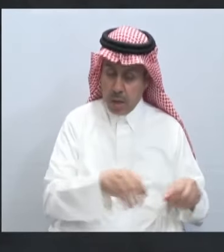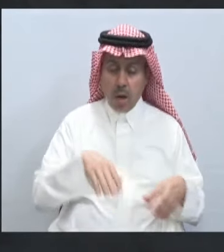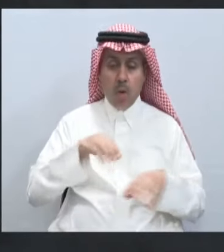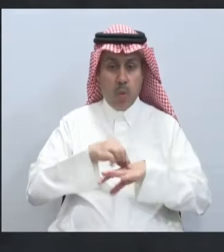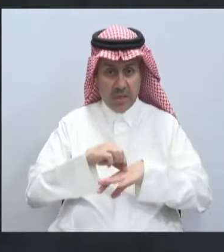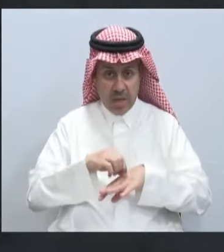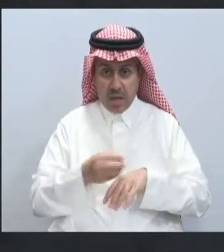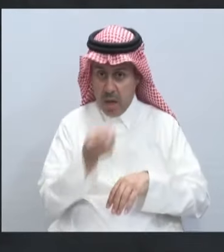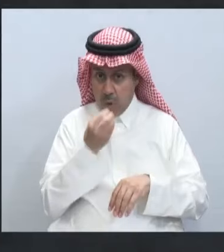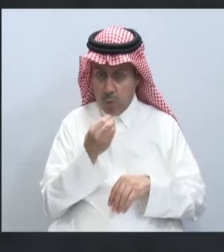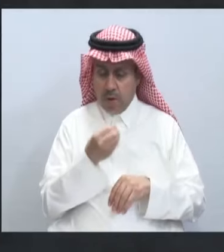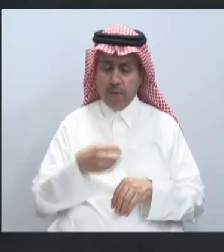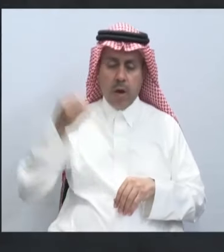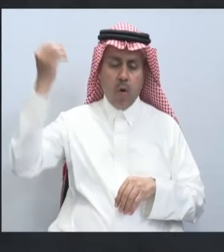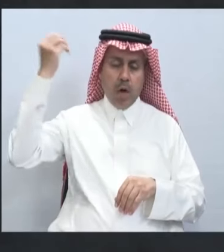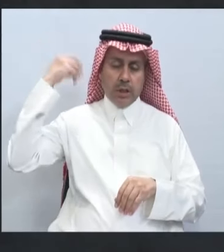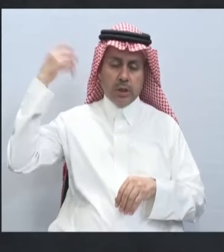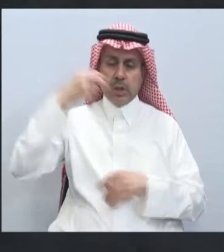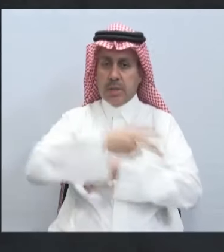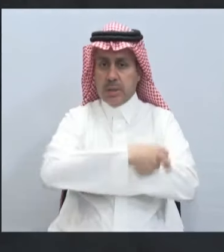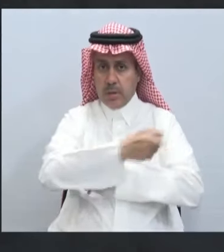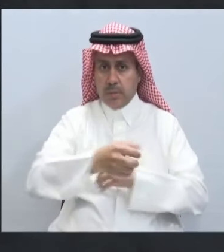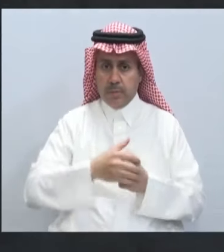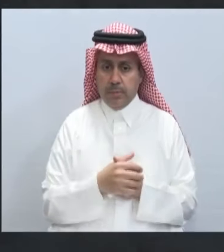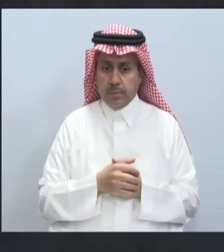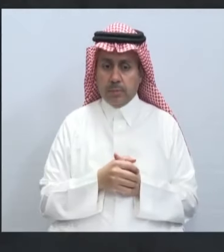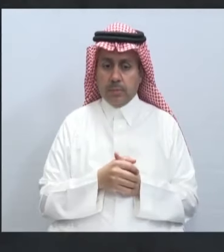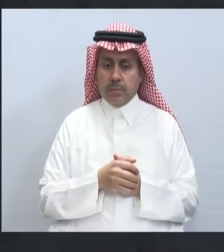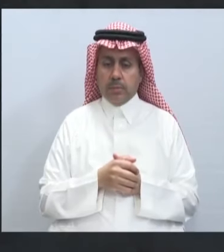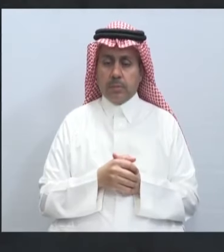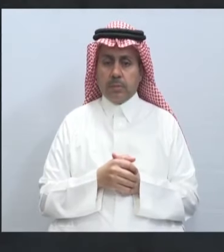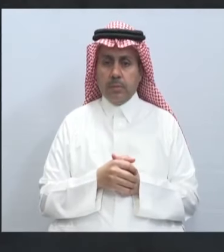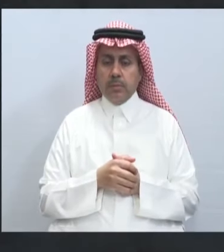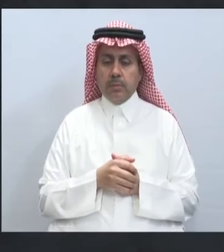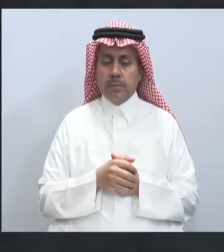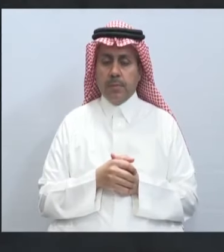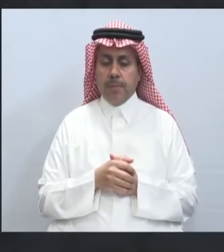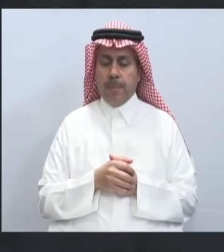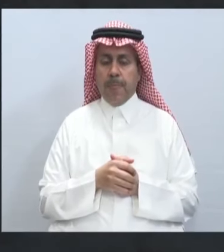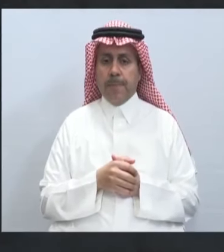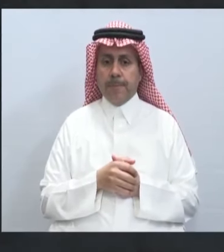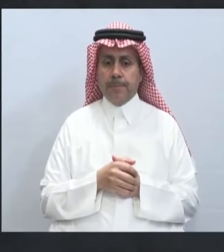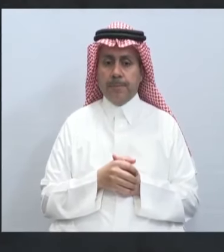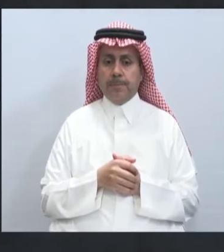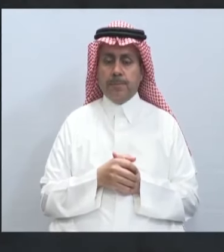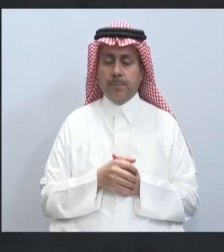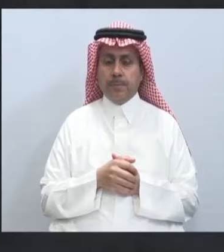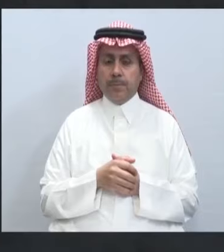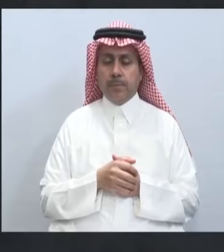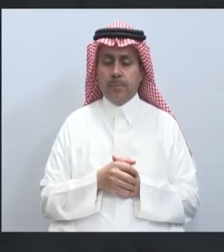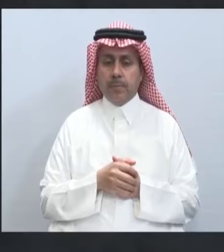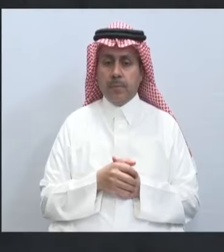او بهيمه او طير فلك صدقه ولك اجر